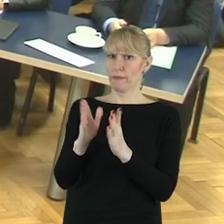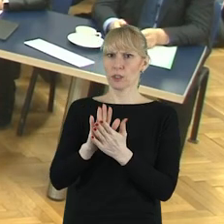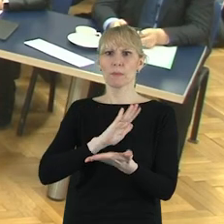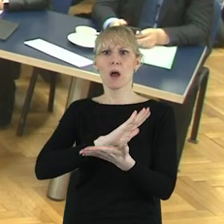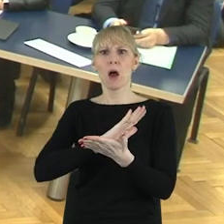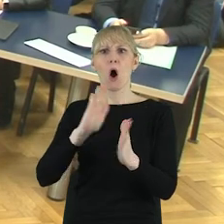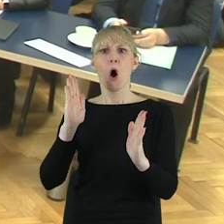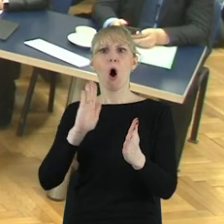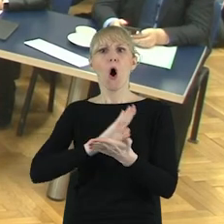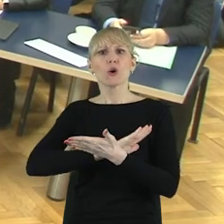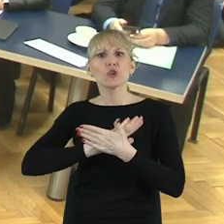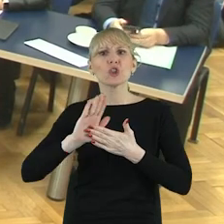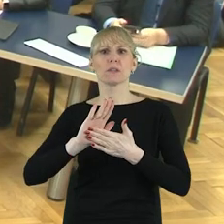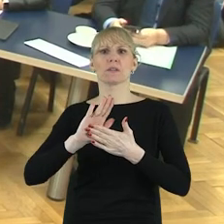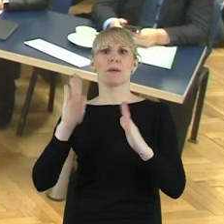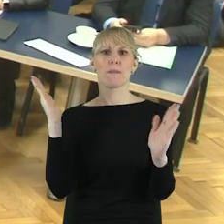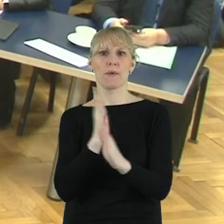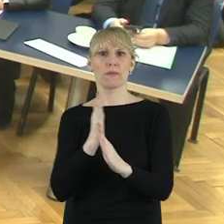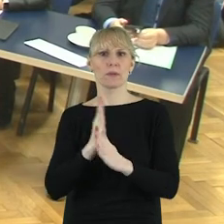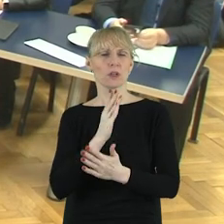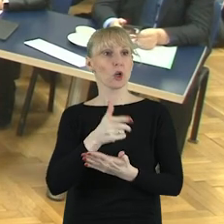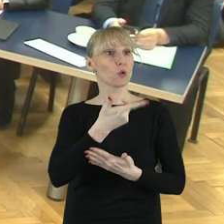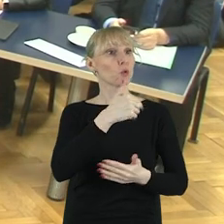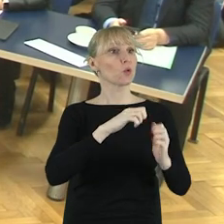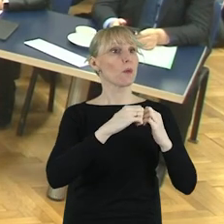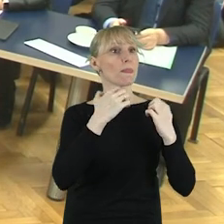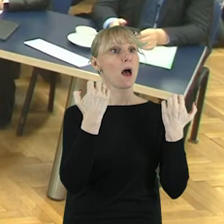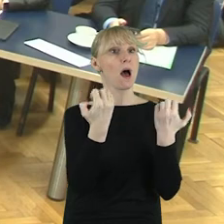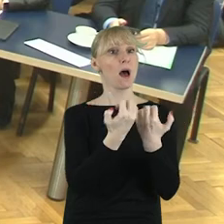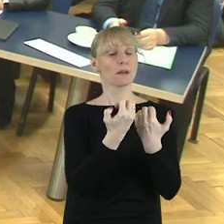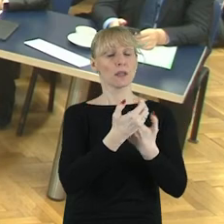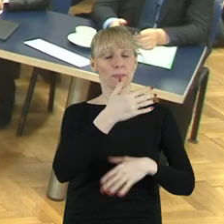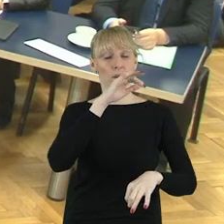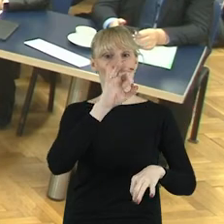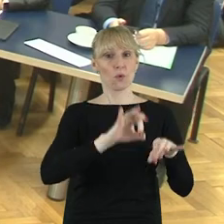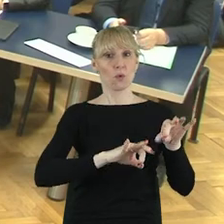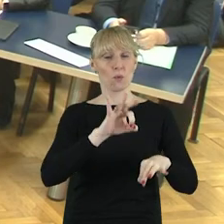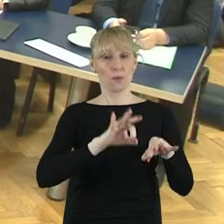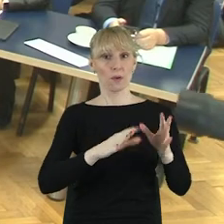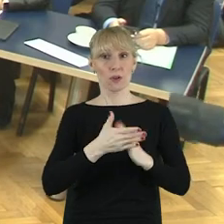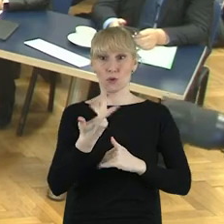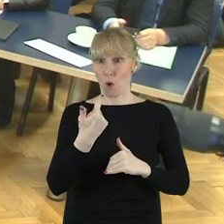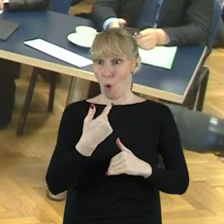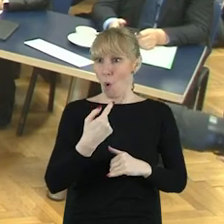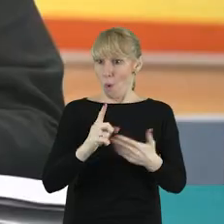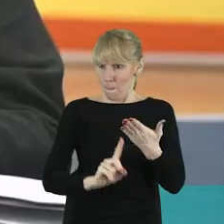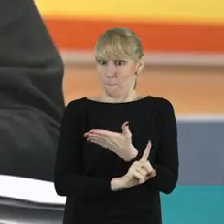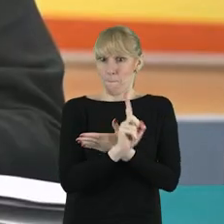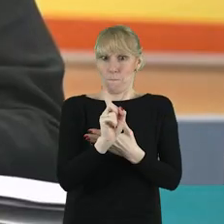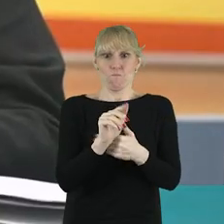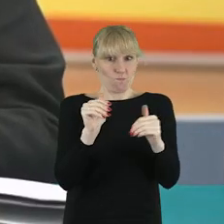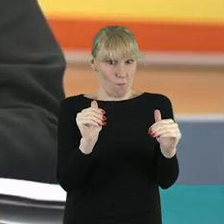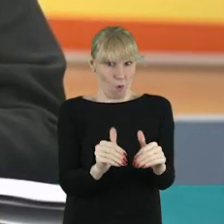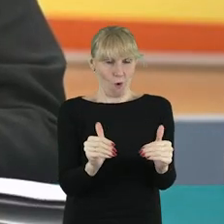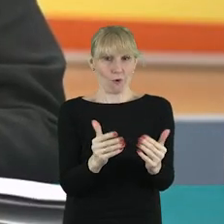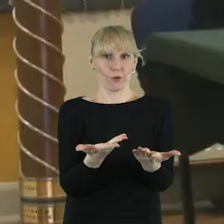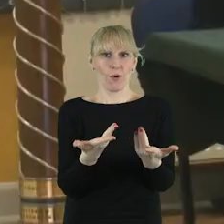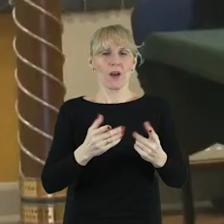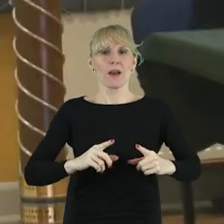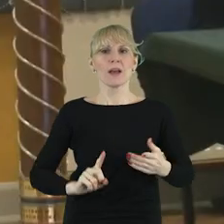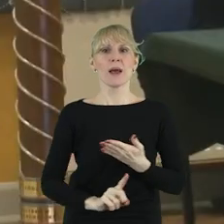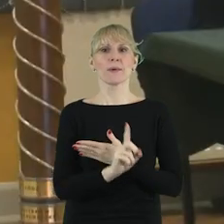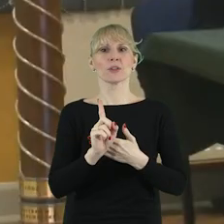do głosu były dopuszczone osoby reprezentujące organizacje pozarządowe i te osoby przedstawiały swój punkt